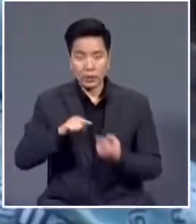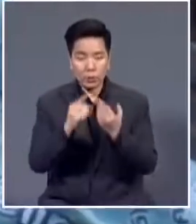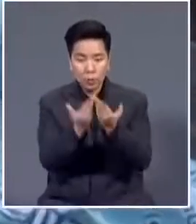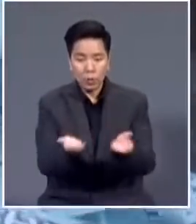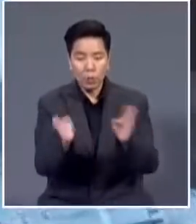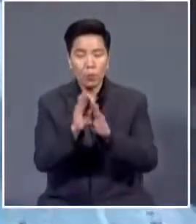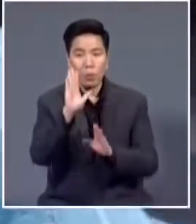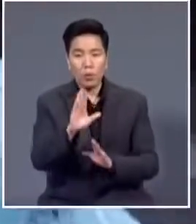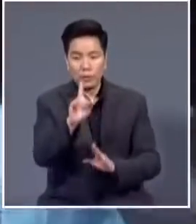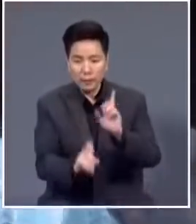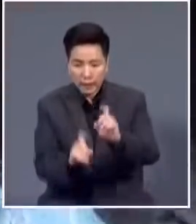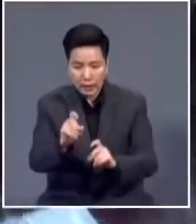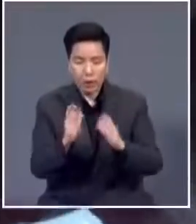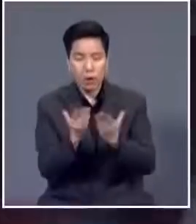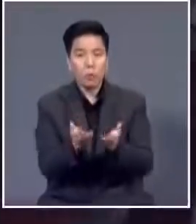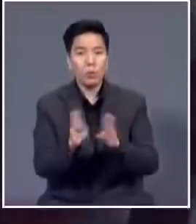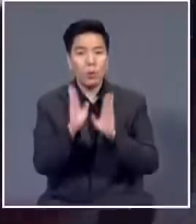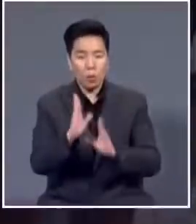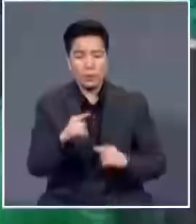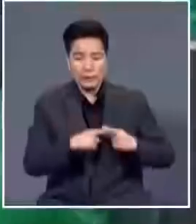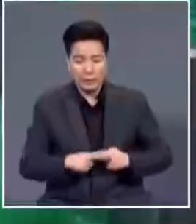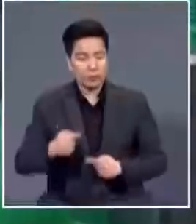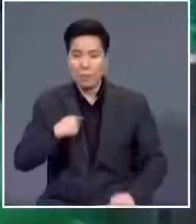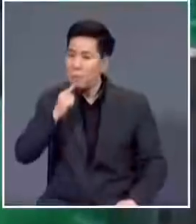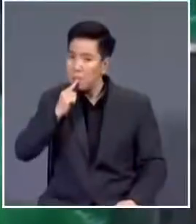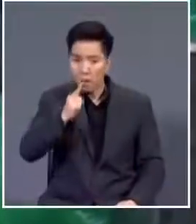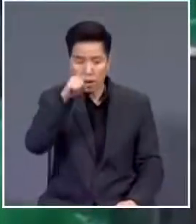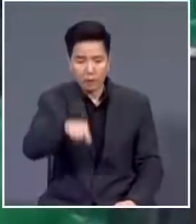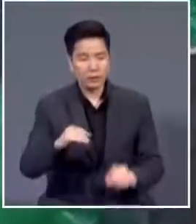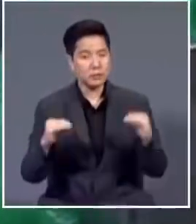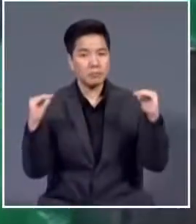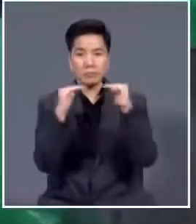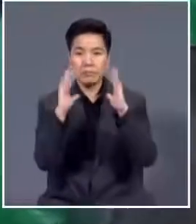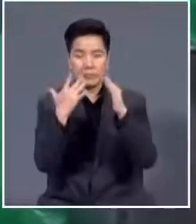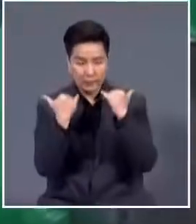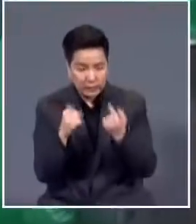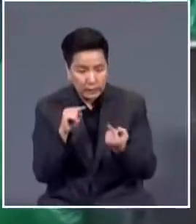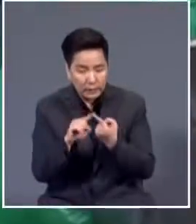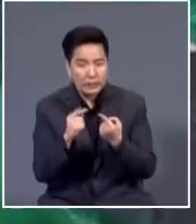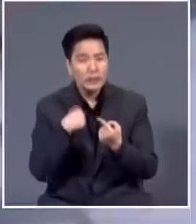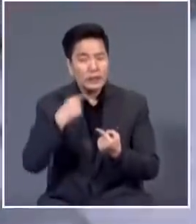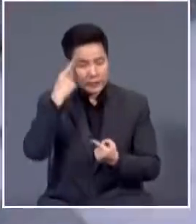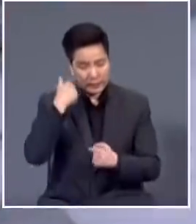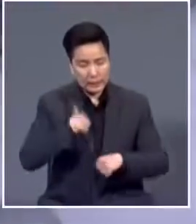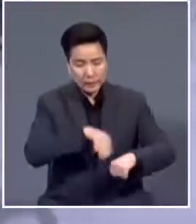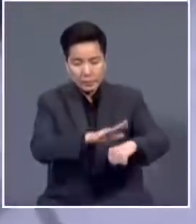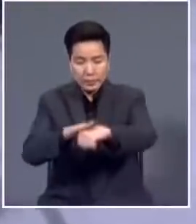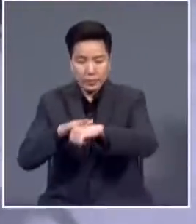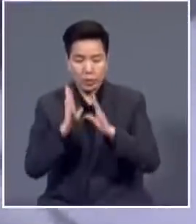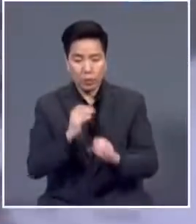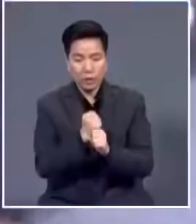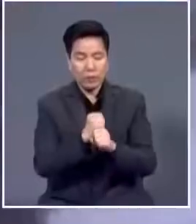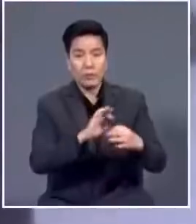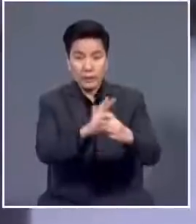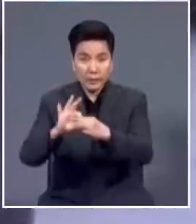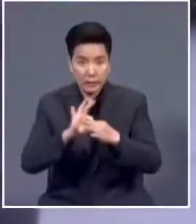ของผู้เสียชีวิตและบาดเจ็บและขอประณามการกระทำที่ไร้มนุษยธรรมในครั้งนี้ด้วยผมได้กำชับไปยังหน่วยงานที่เกี่ยวข้องให้